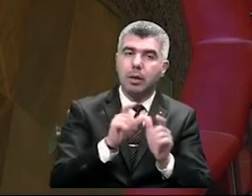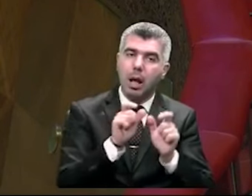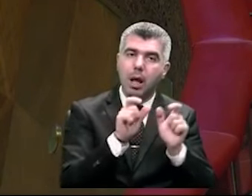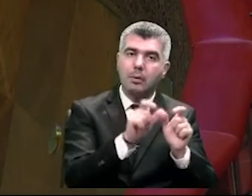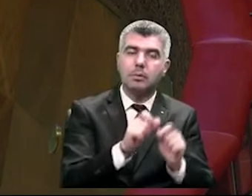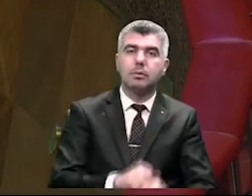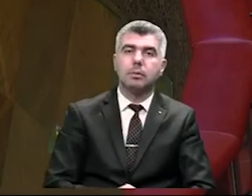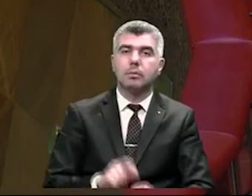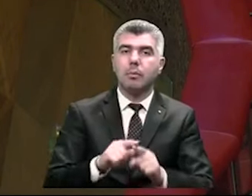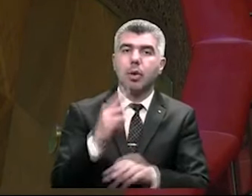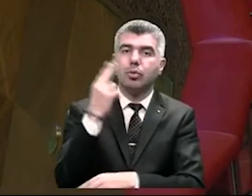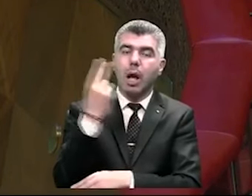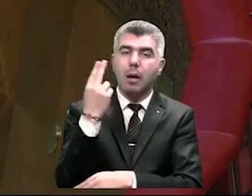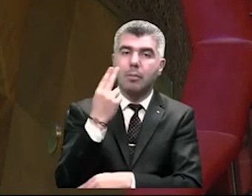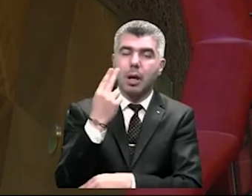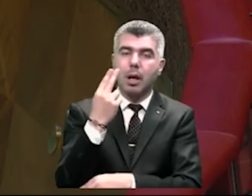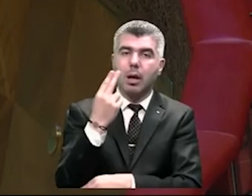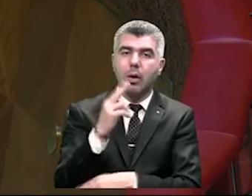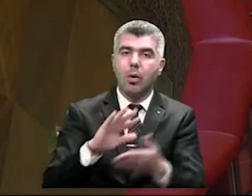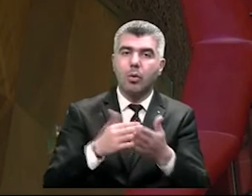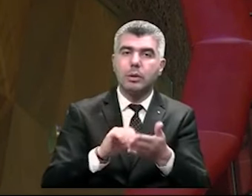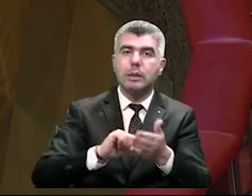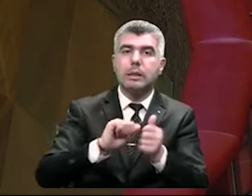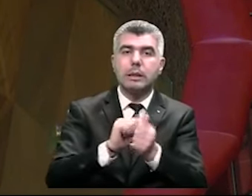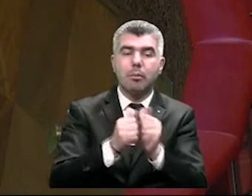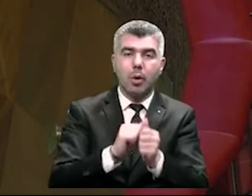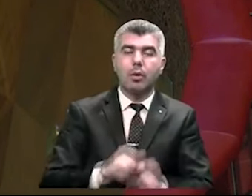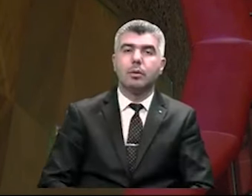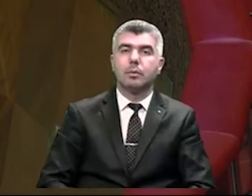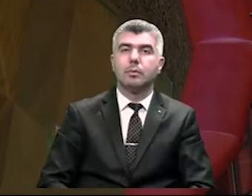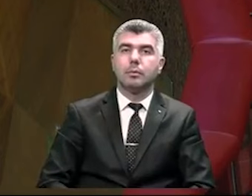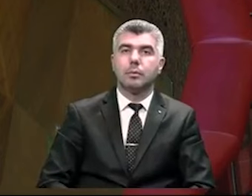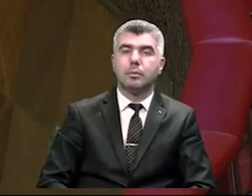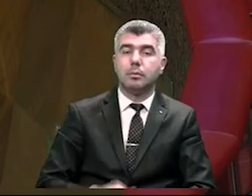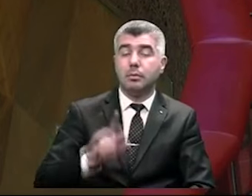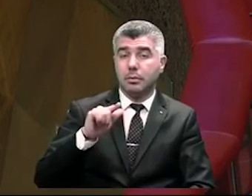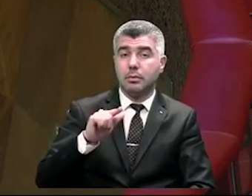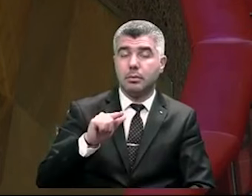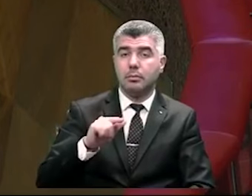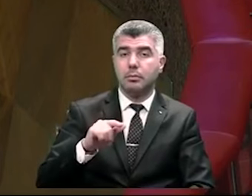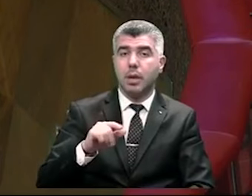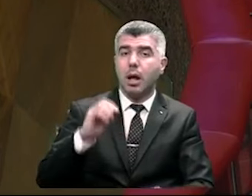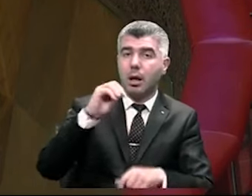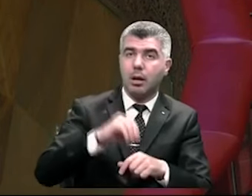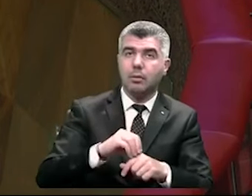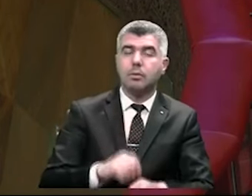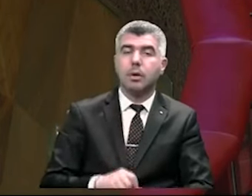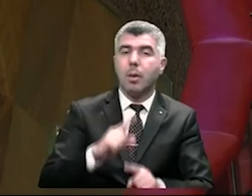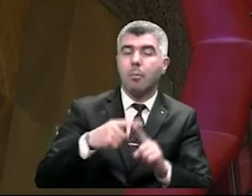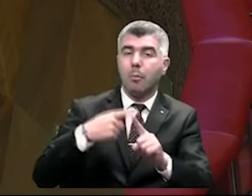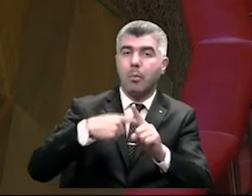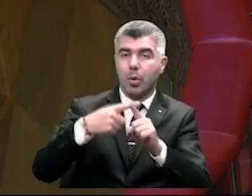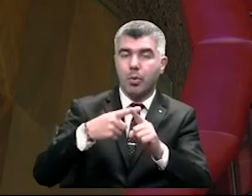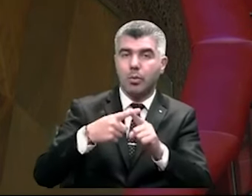بها في اطار الجامعه الملكيه المغربيه للرياضه الجامعيه و وحنا عاد عاوتاني غادي نزيدها